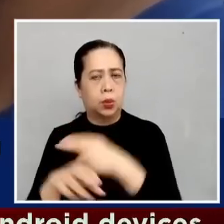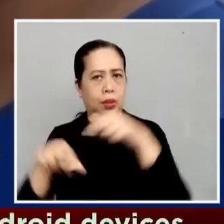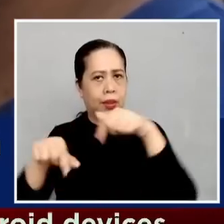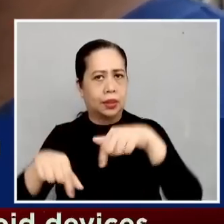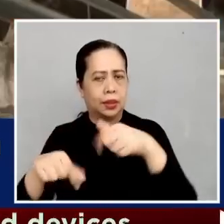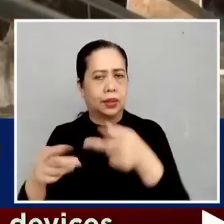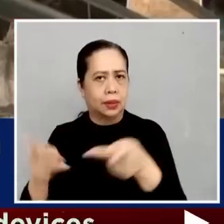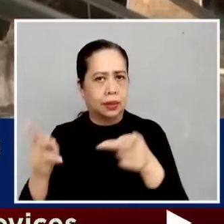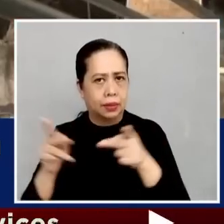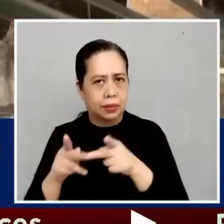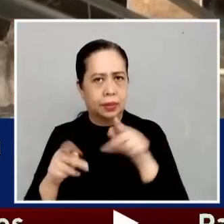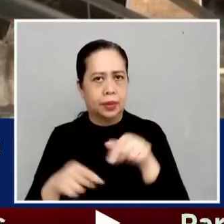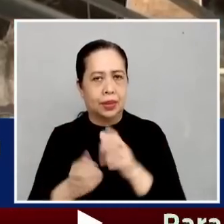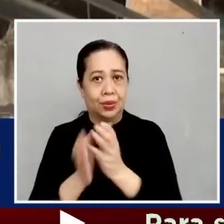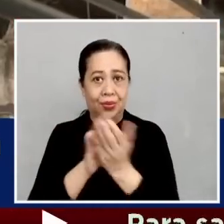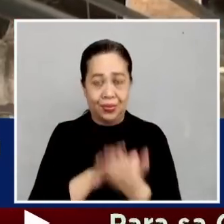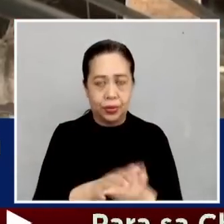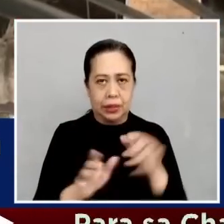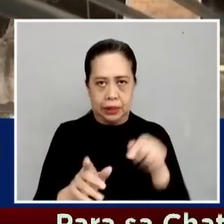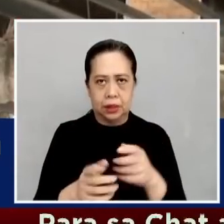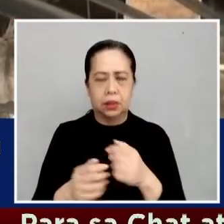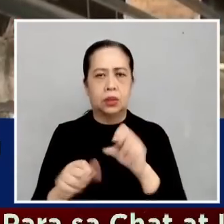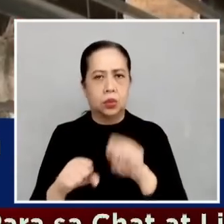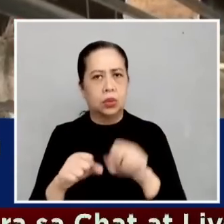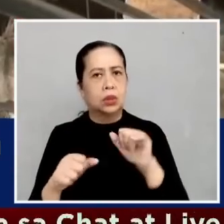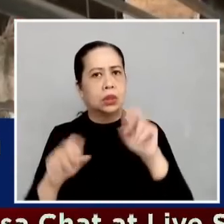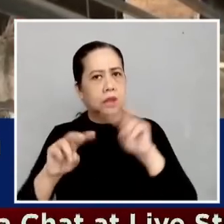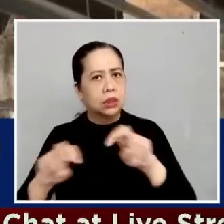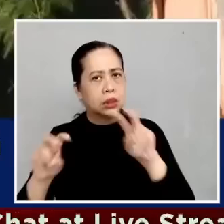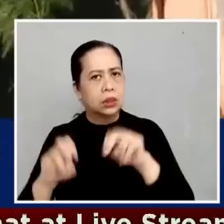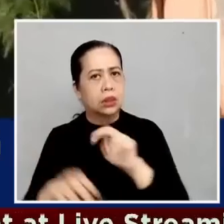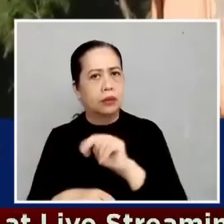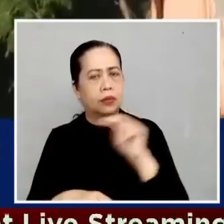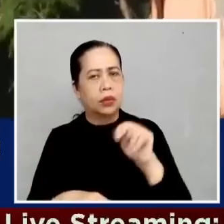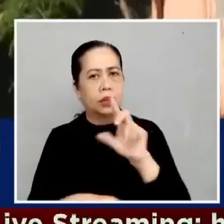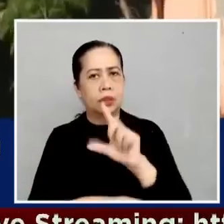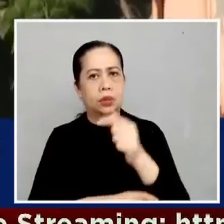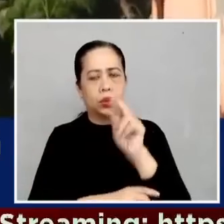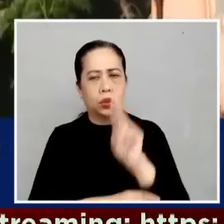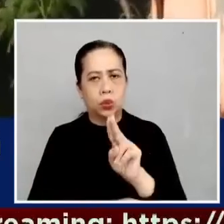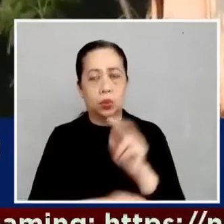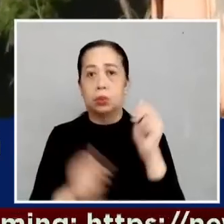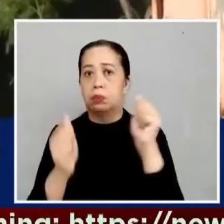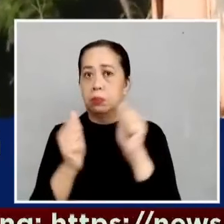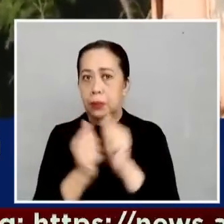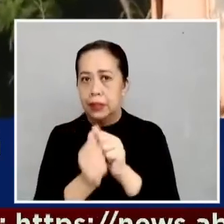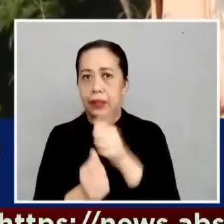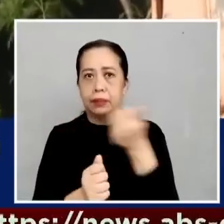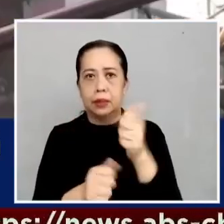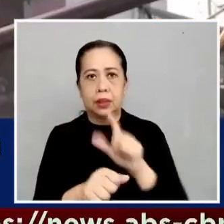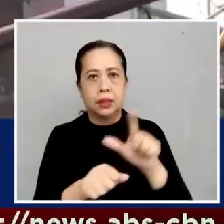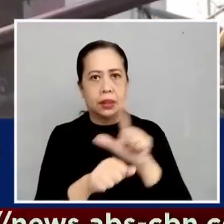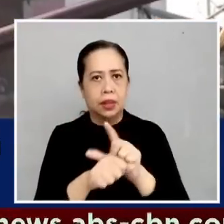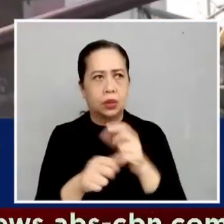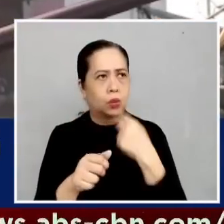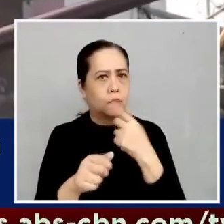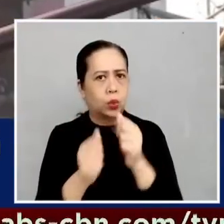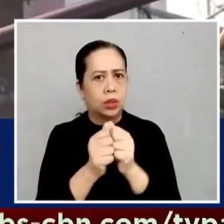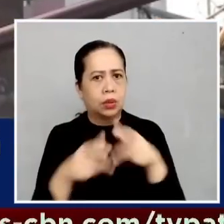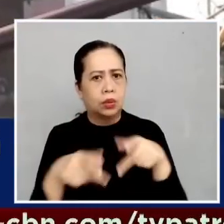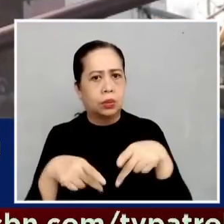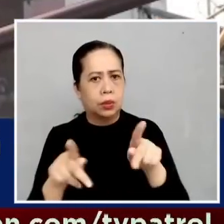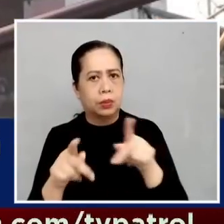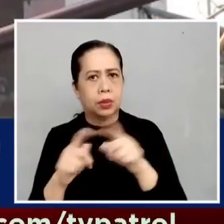Empress doon. Dahil dito, iniinspeksyon na ng Navotas LGU pati ang iba pang lote na walang permit at lisensya